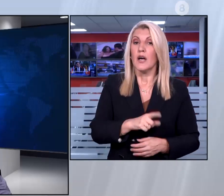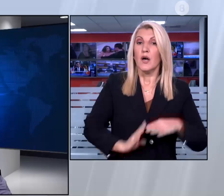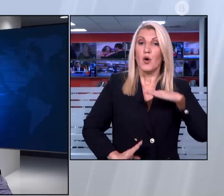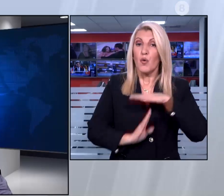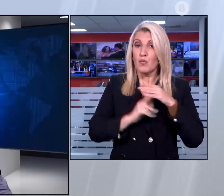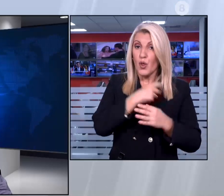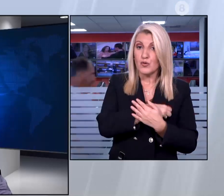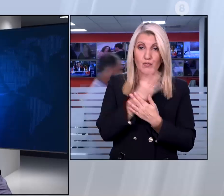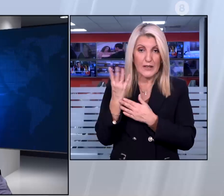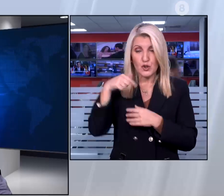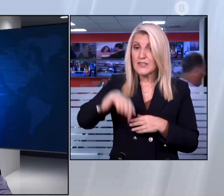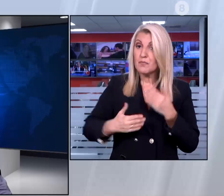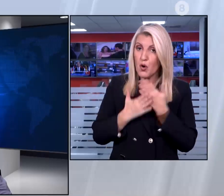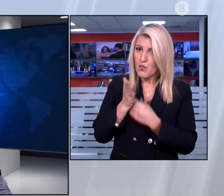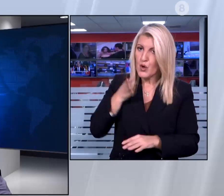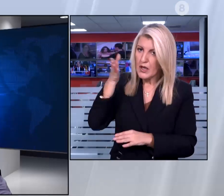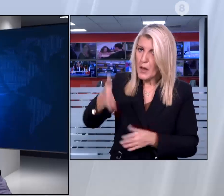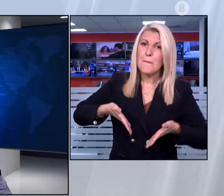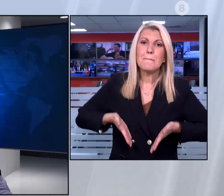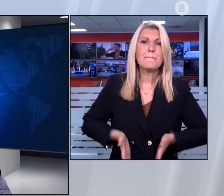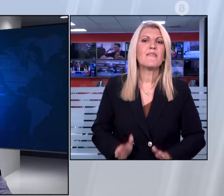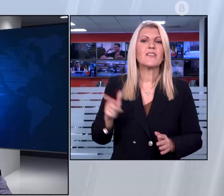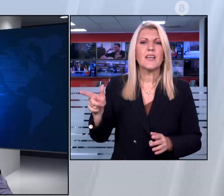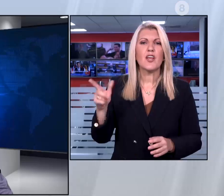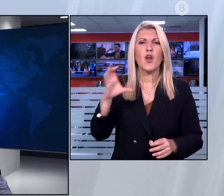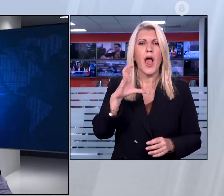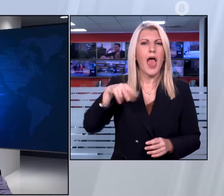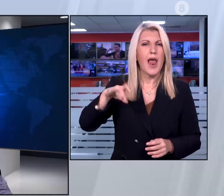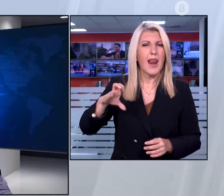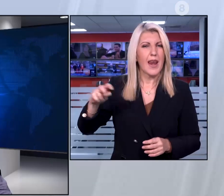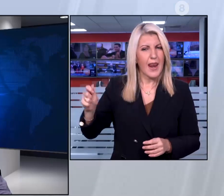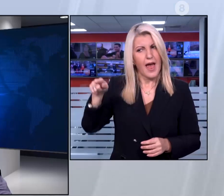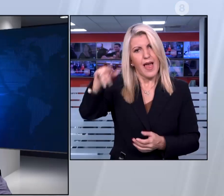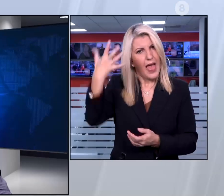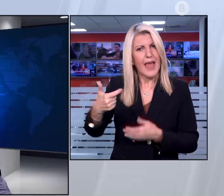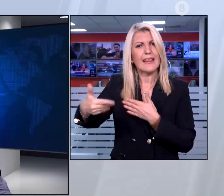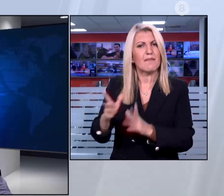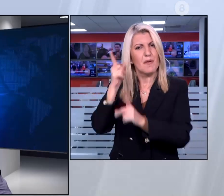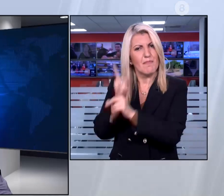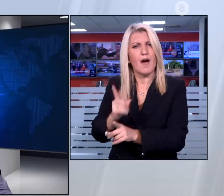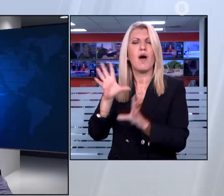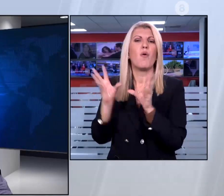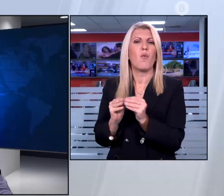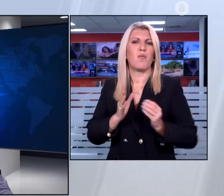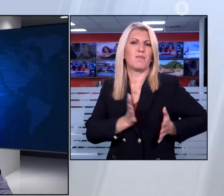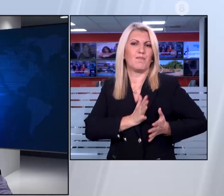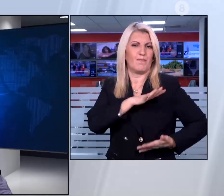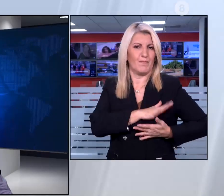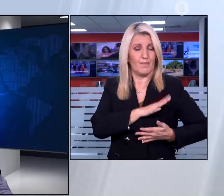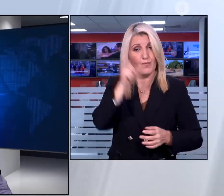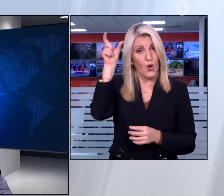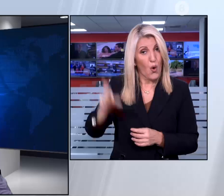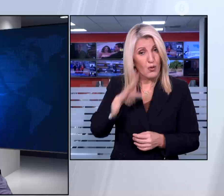που το πρωί επισκέφθηκε το Μευτήριο Έλενα και το Κέντρο Μαστού του Νοσοκομείου. Ο Νίκος Ανδρουλάκης μίλησε για τη φόφη γεννηματά και τους αγώνες της